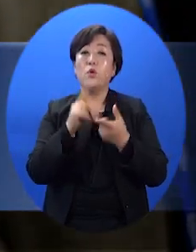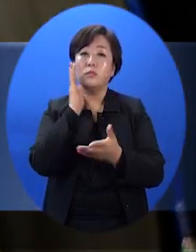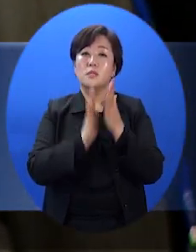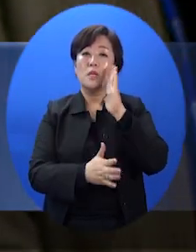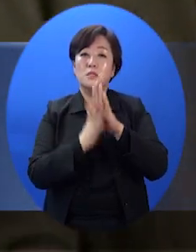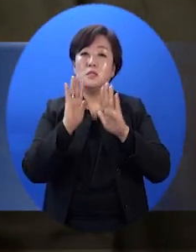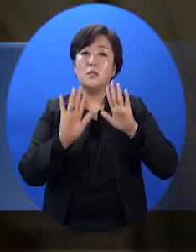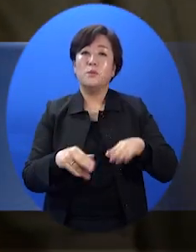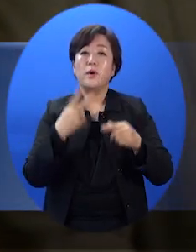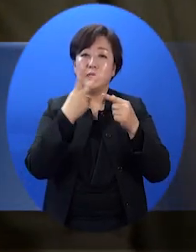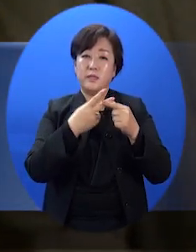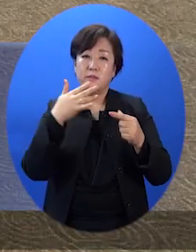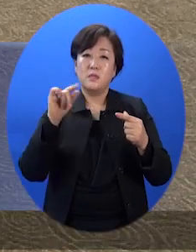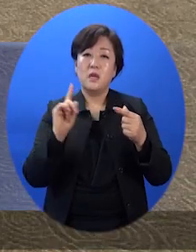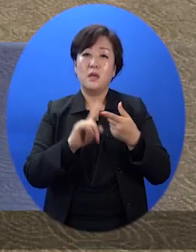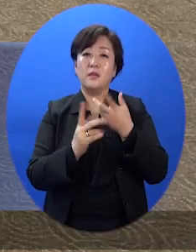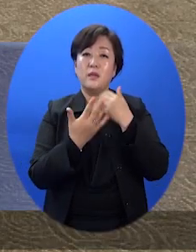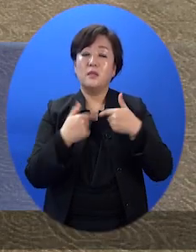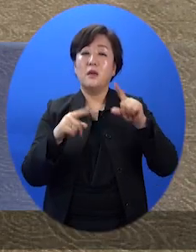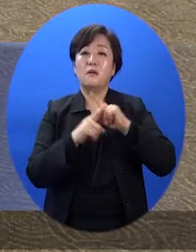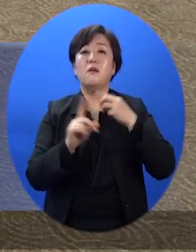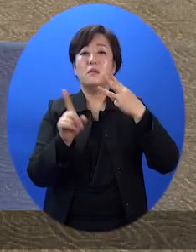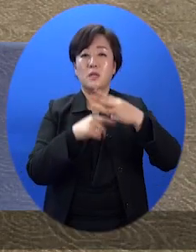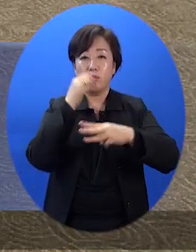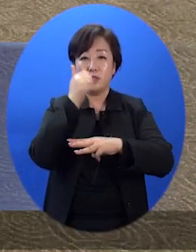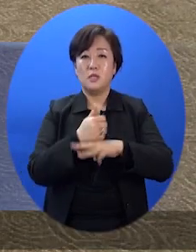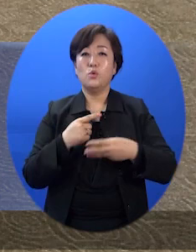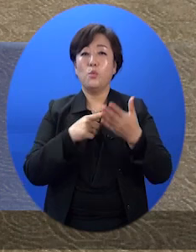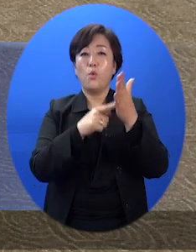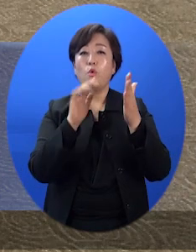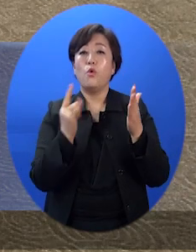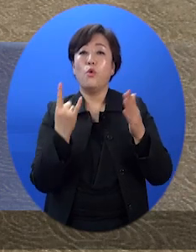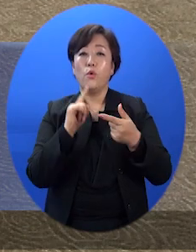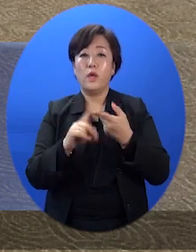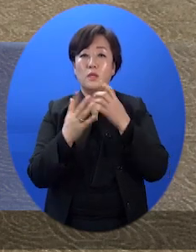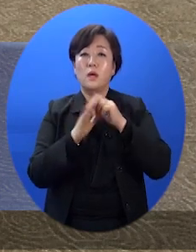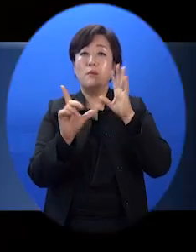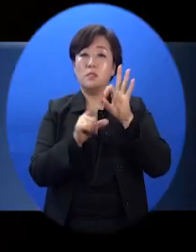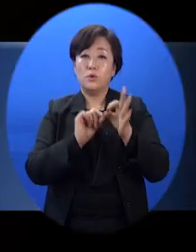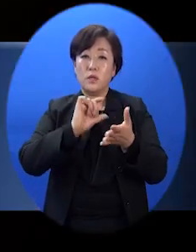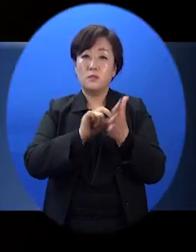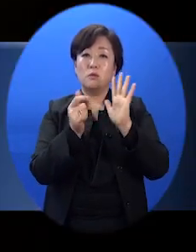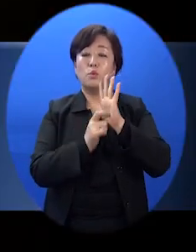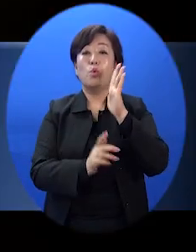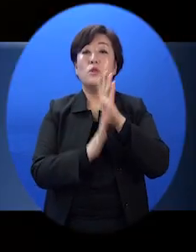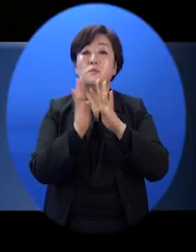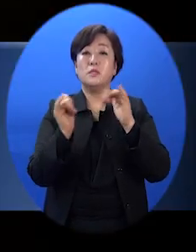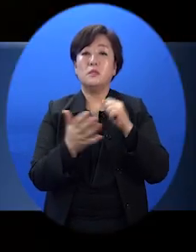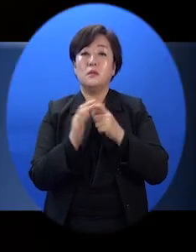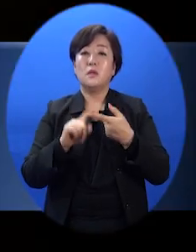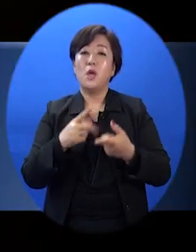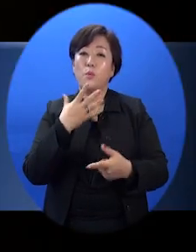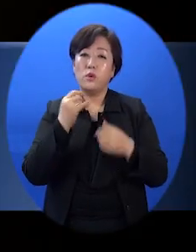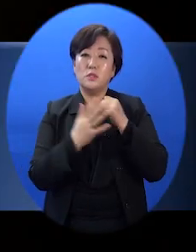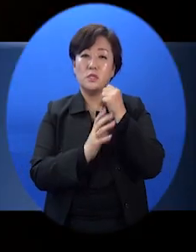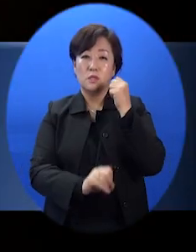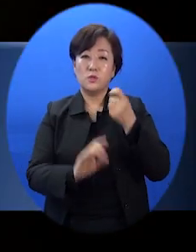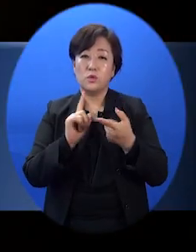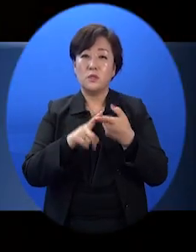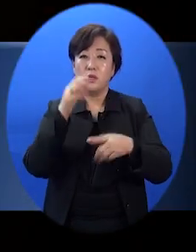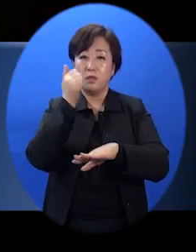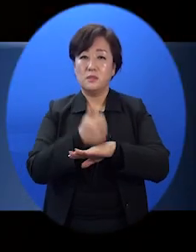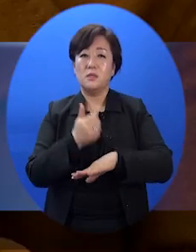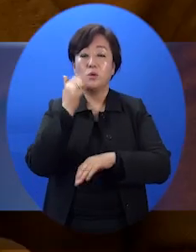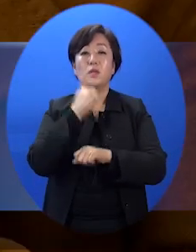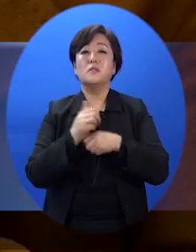울산시는 이번 2차 시민공청회 후 3월 최종 보고회를 거쳐 10월경 시민들에게 울산시민복지기준을 최종